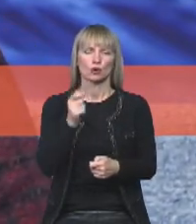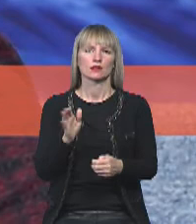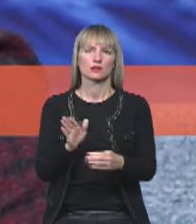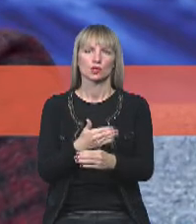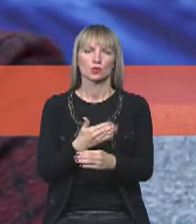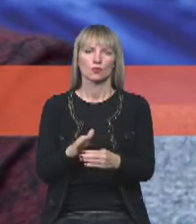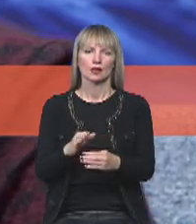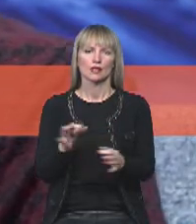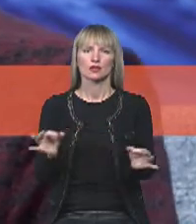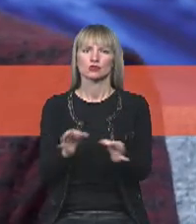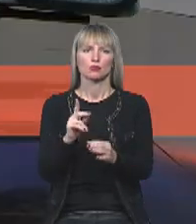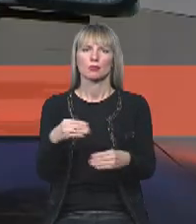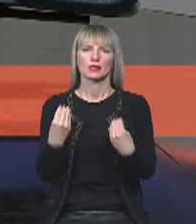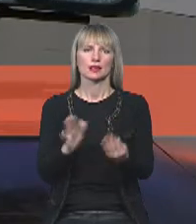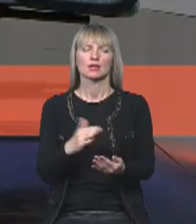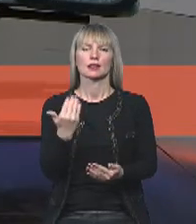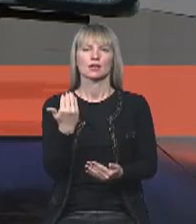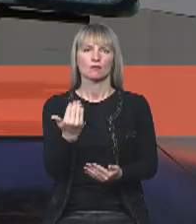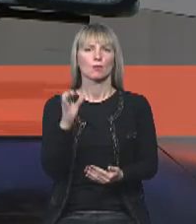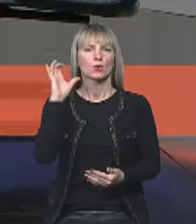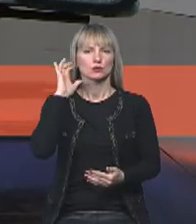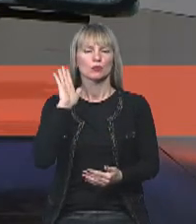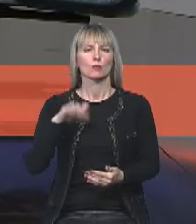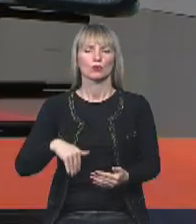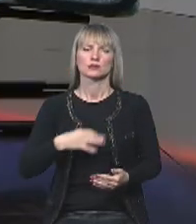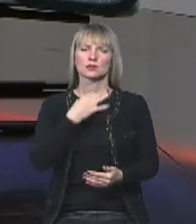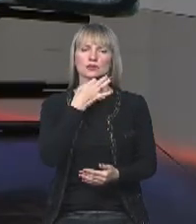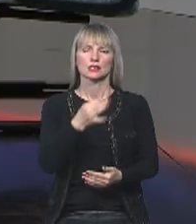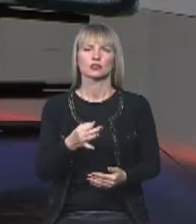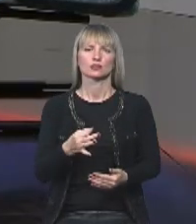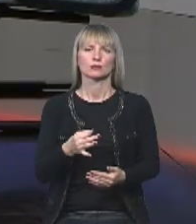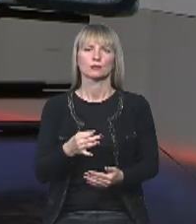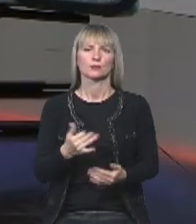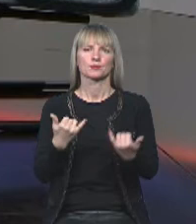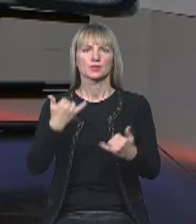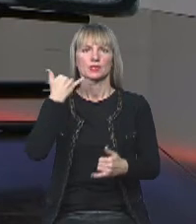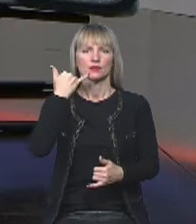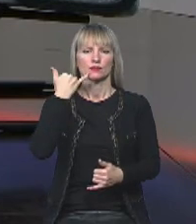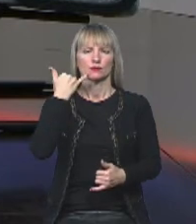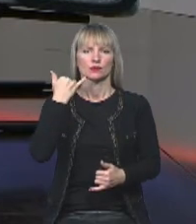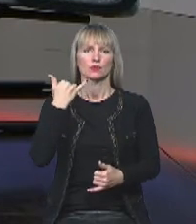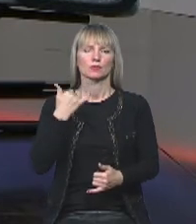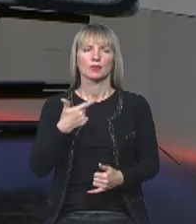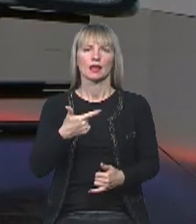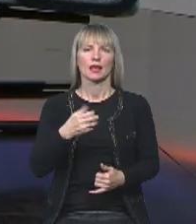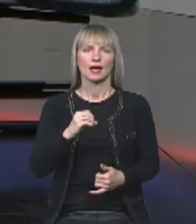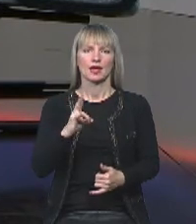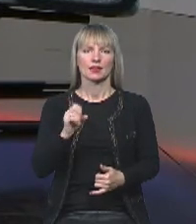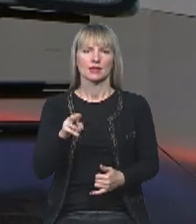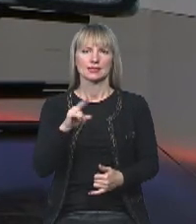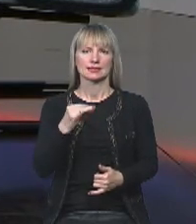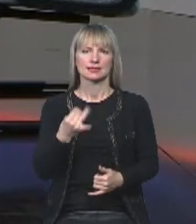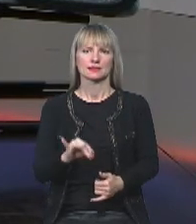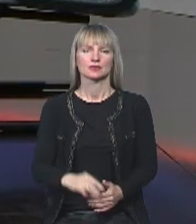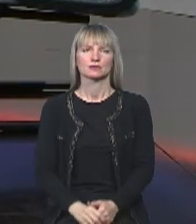сортувала, це нічого б не дало. Давайте його послухаємо, а потім прокоментуємо. Отже, телефоном Геннадій Дубов.